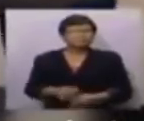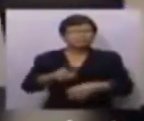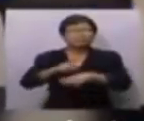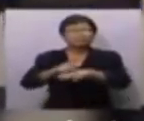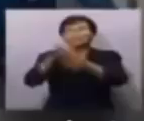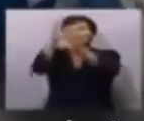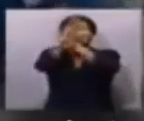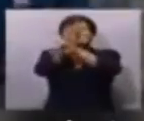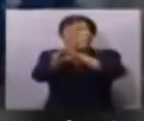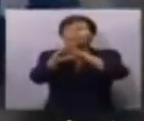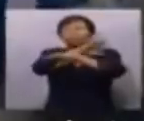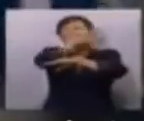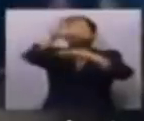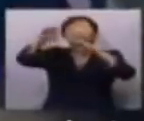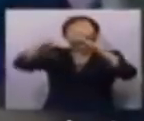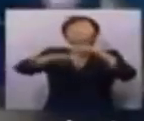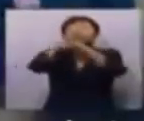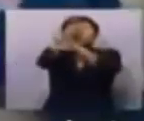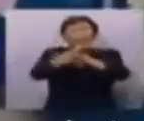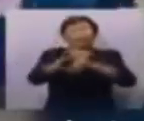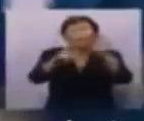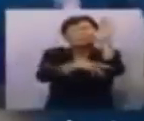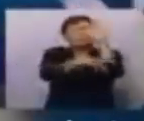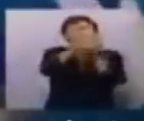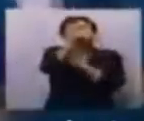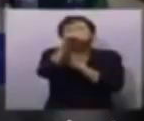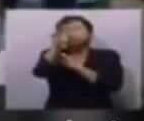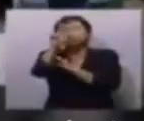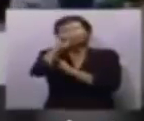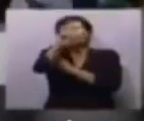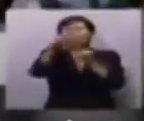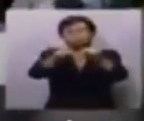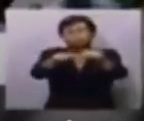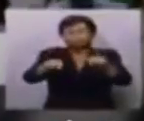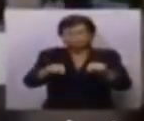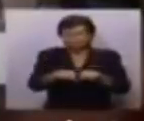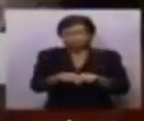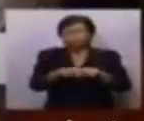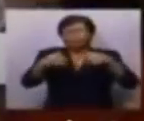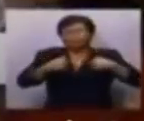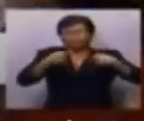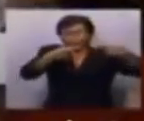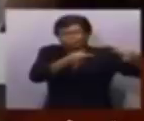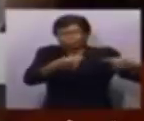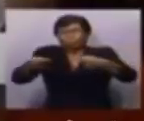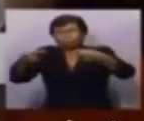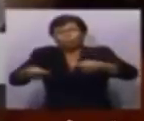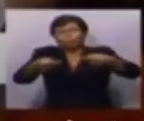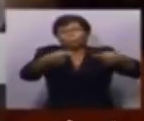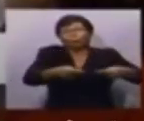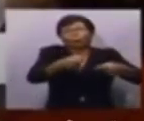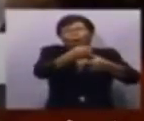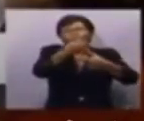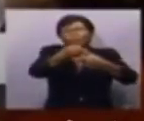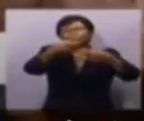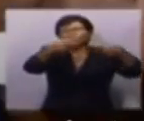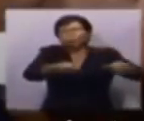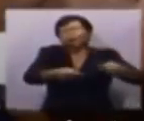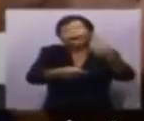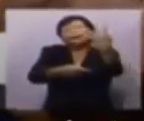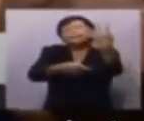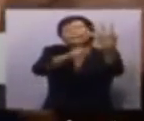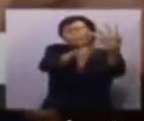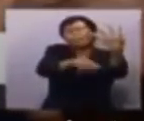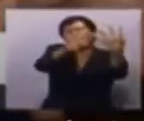Di Sarawak secara keseluruhan, Parlimen Sibu merupakan satu-satu kawasan yang akan menyaksikan pertandingan ataupun pertembungan